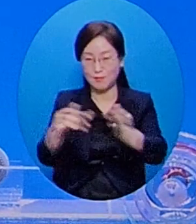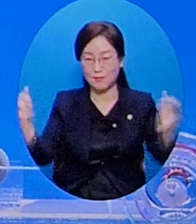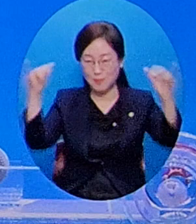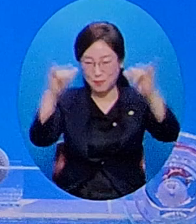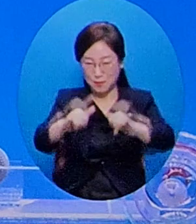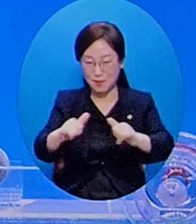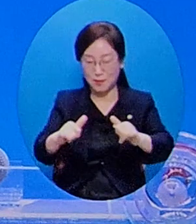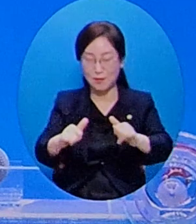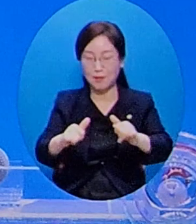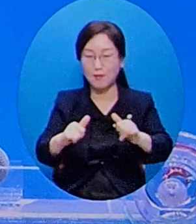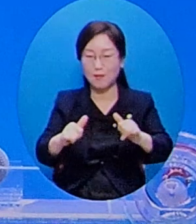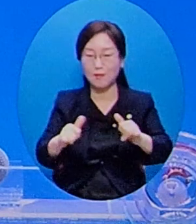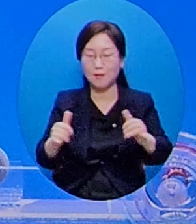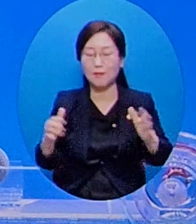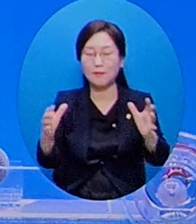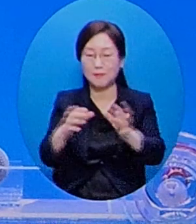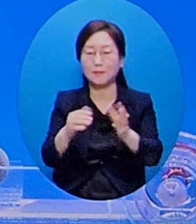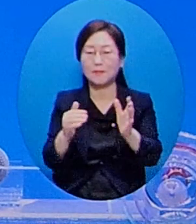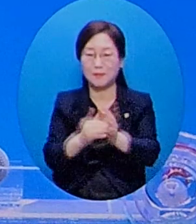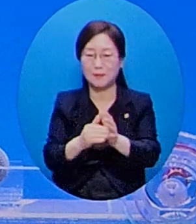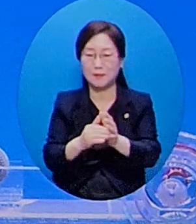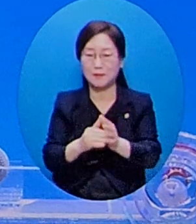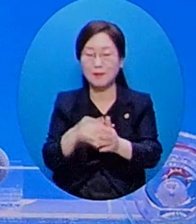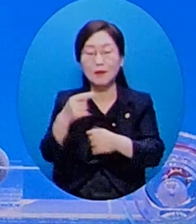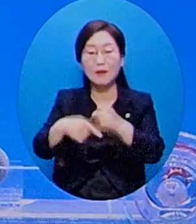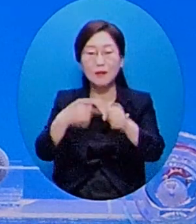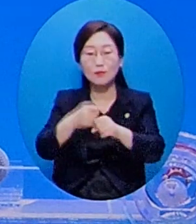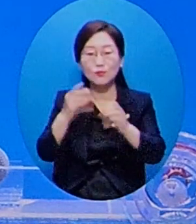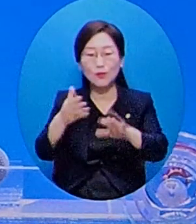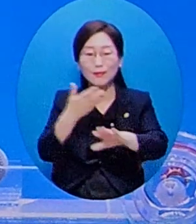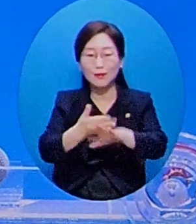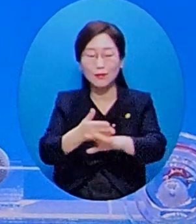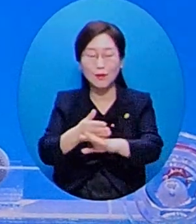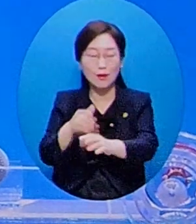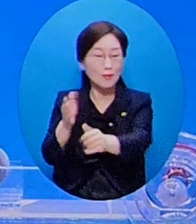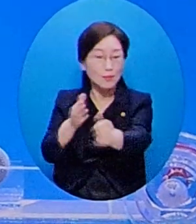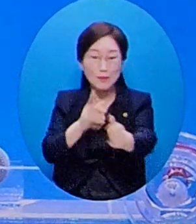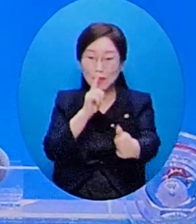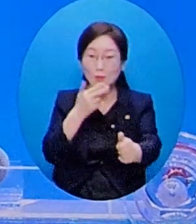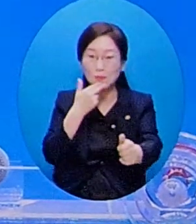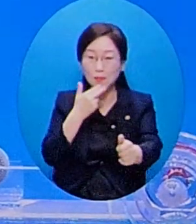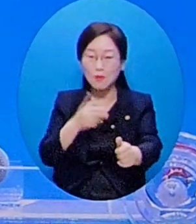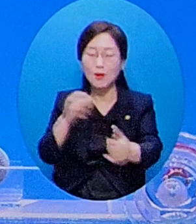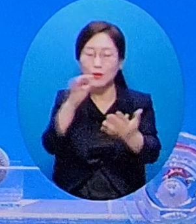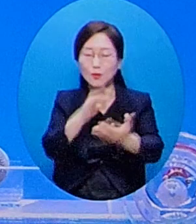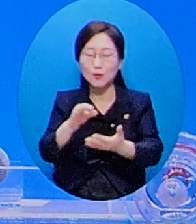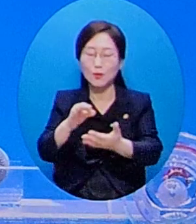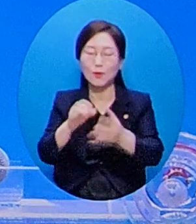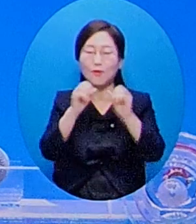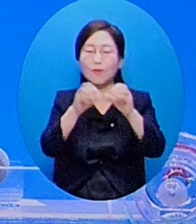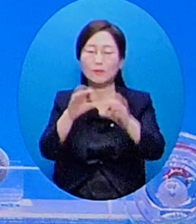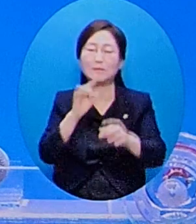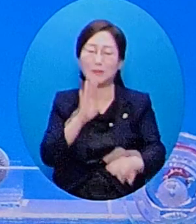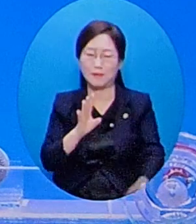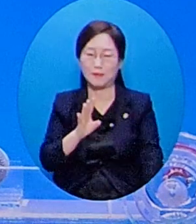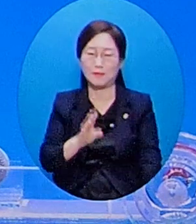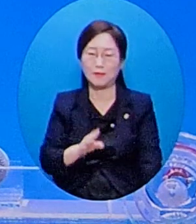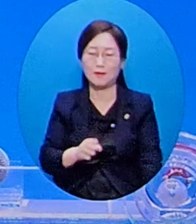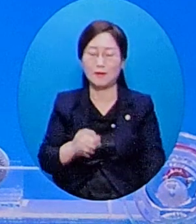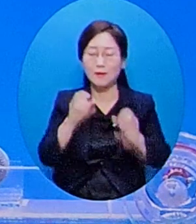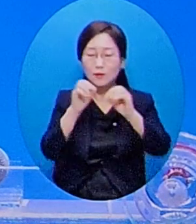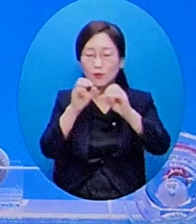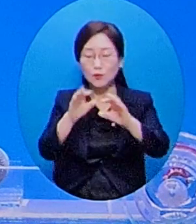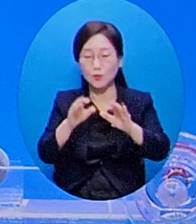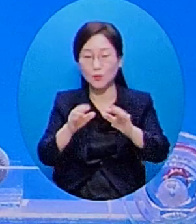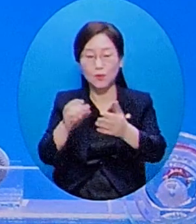가졌는데 제가 1년에 다른 것은 작정하지 않아도 딱 한 번 선교 헌금을 작정합니다. 여러분 그 선교 헌금